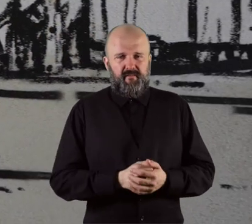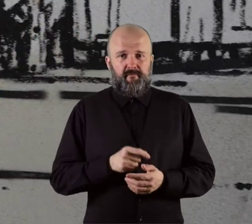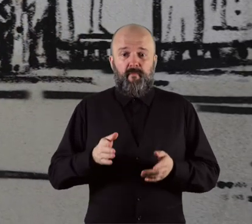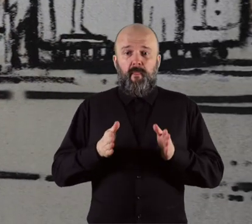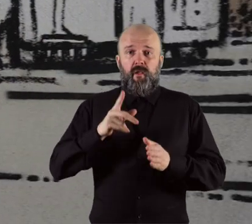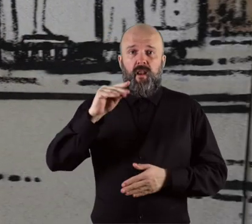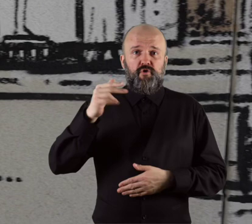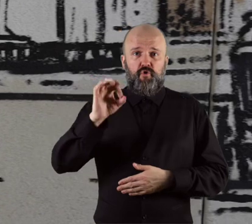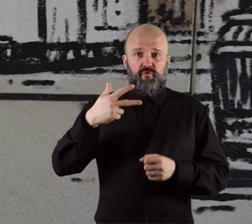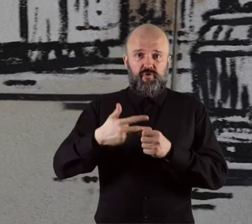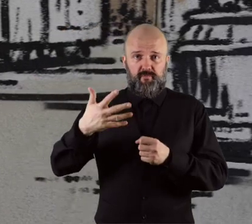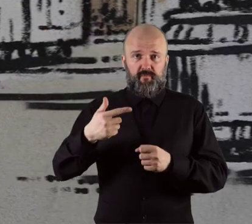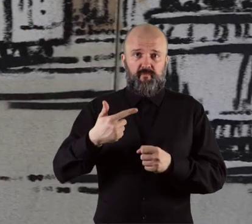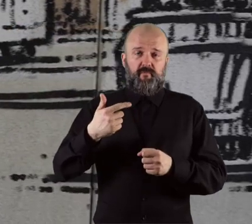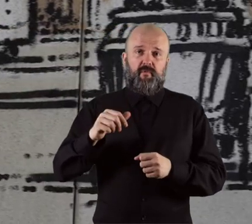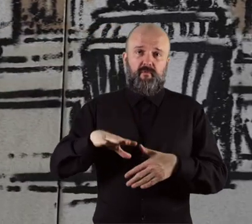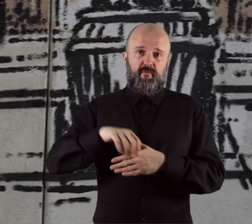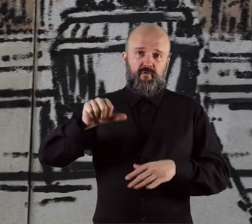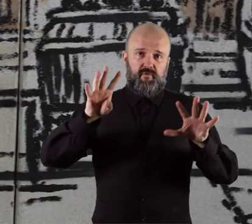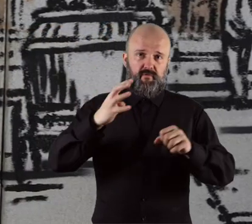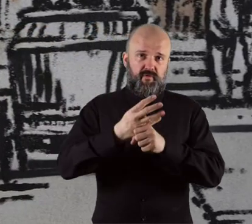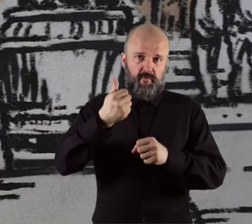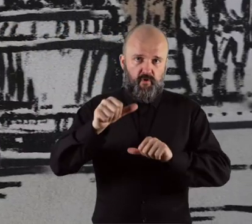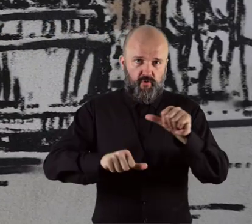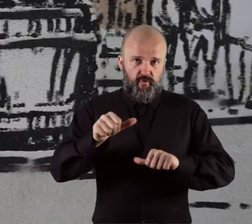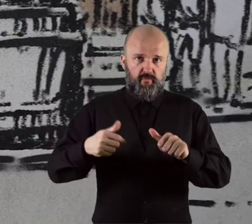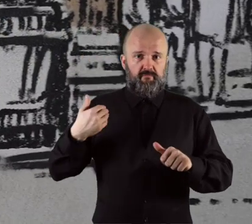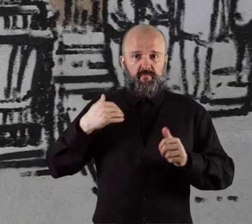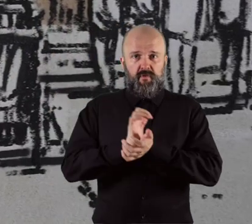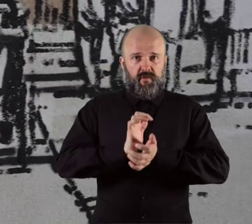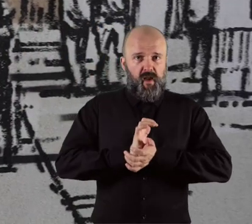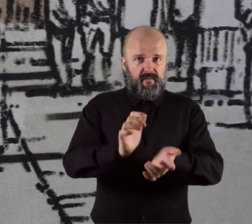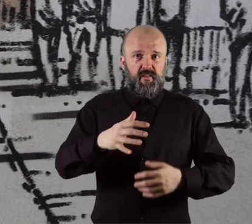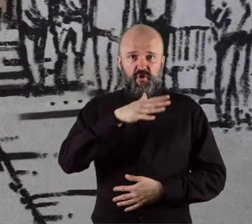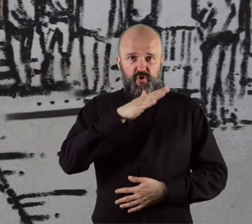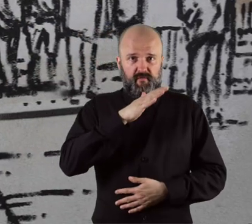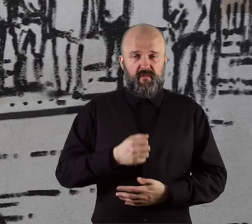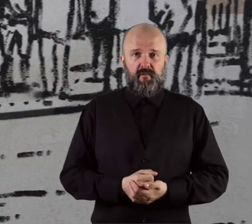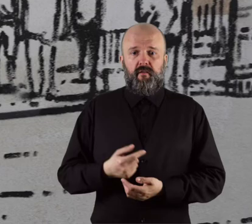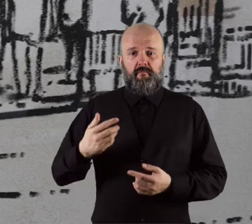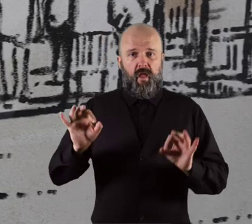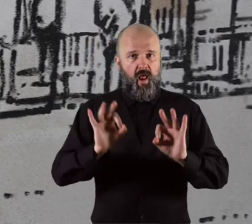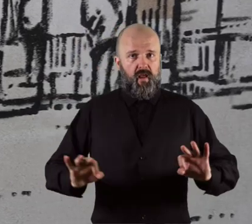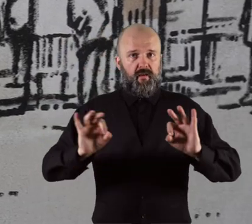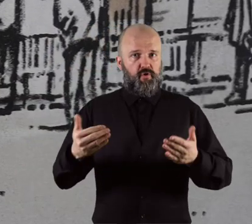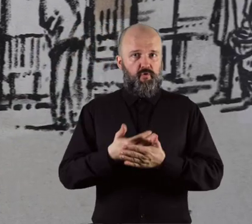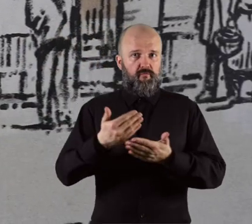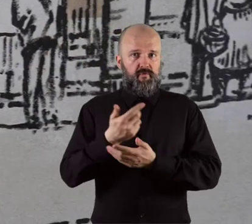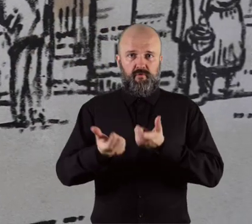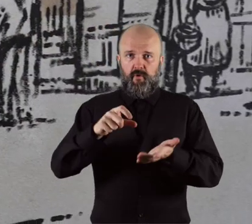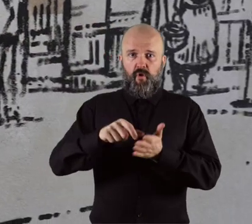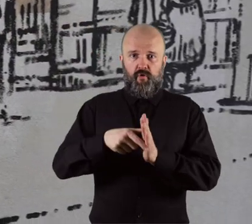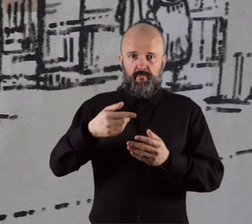Leszno 35 20 czerwca 1941 roku, jak donosiła Gazeta Żydowska, w eleganckim i nowocześnie urządzonym